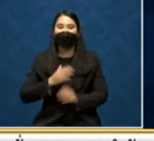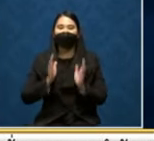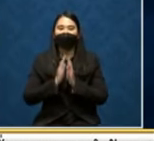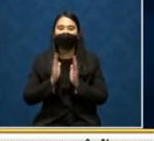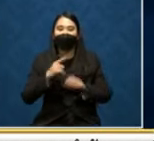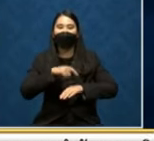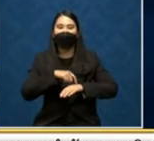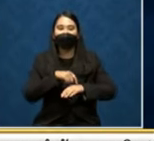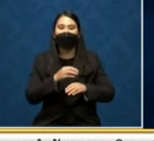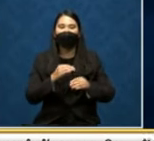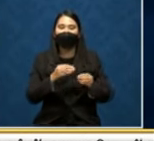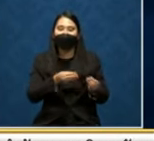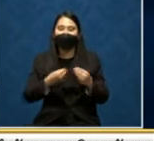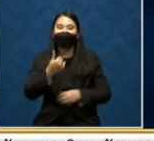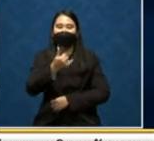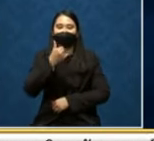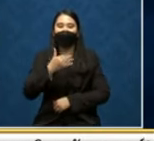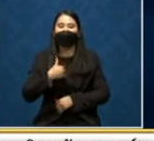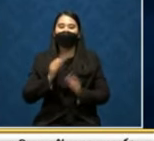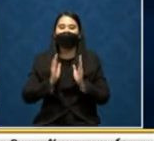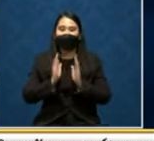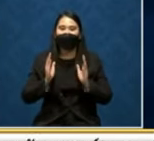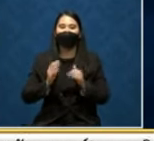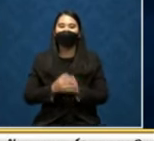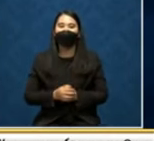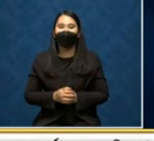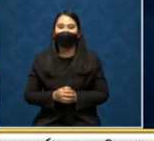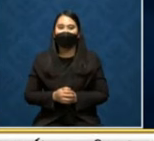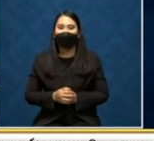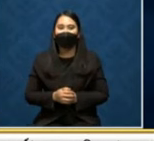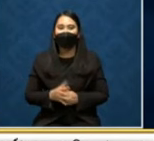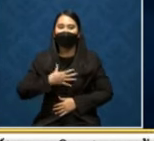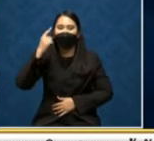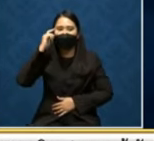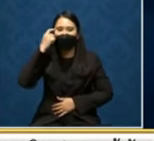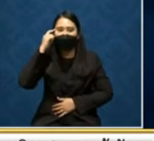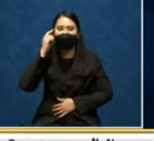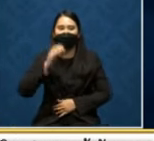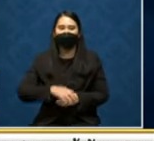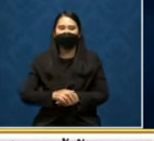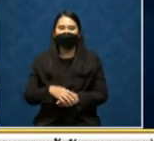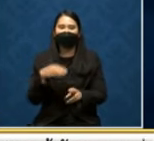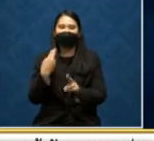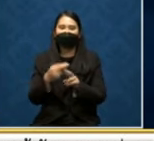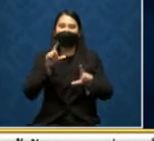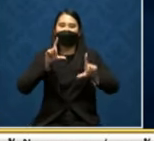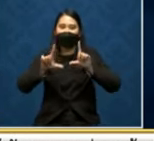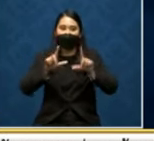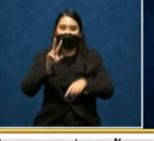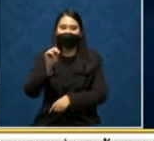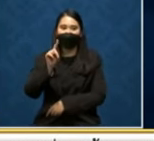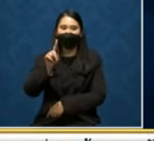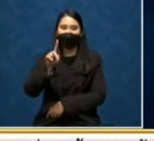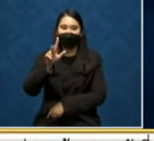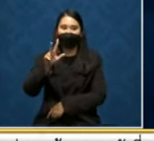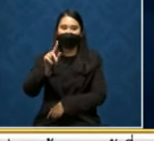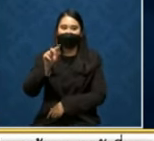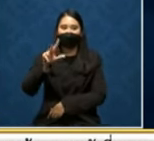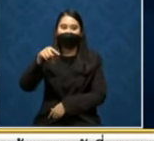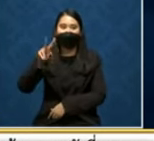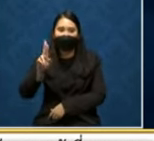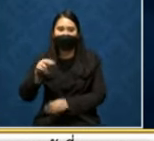ที่สละเวลาเมตตาโทรมาหาปู่ผมไม่ทราบว่าณัฐพรโตประยูรที่ใช้ชื่อไลน์นี้จะเป็นบุคคลเดียวกัน